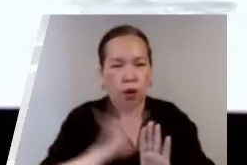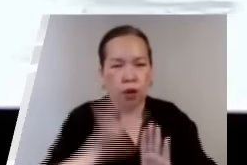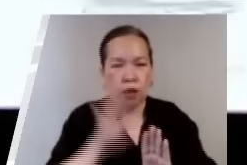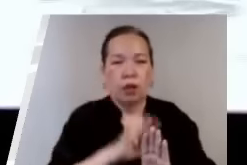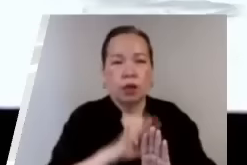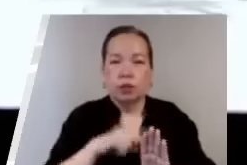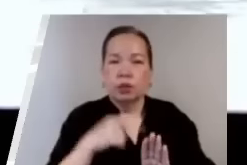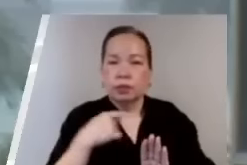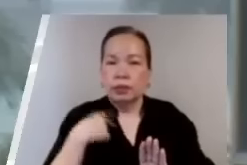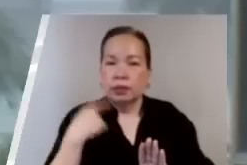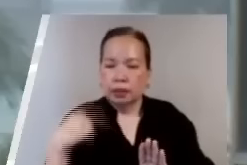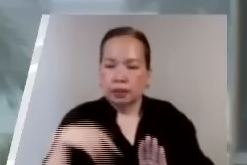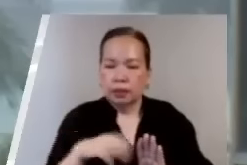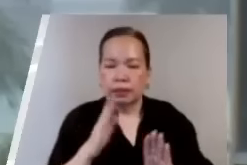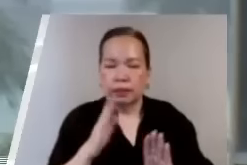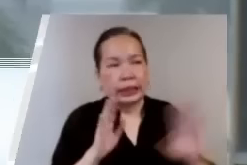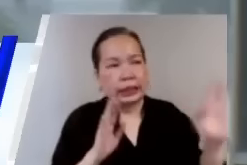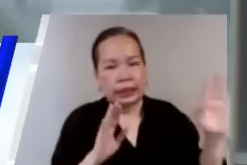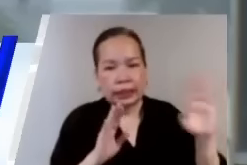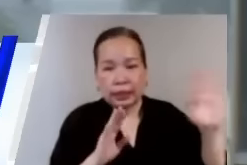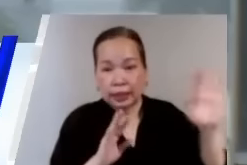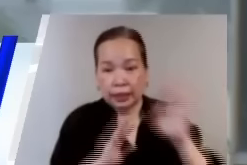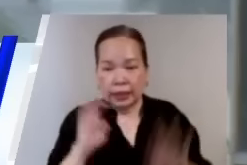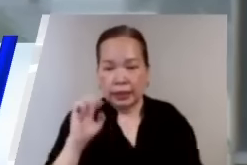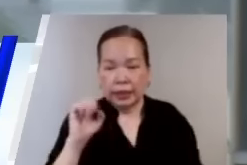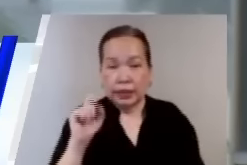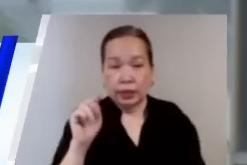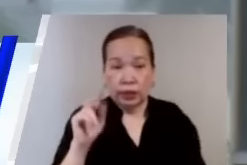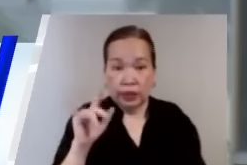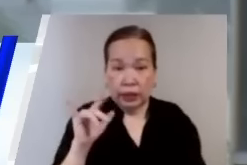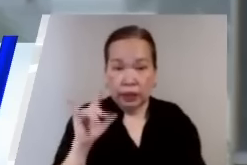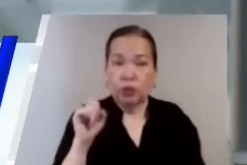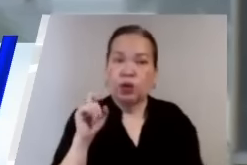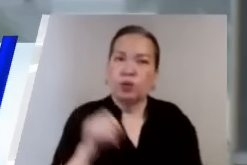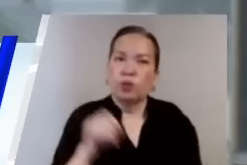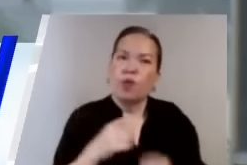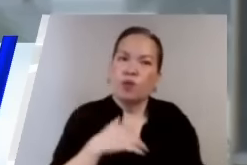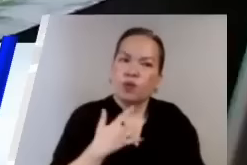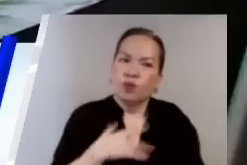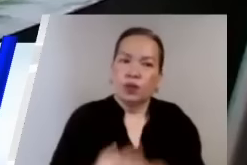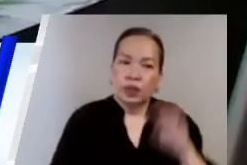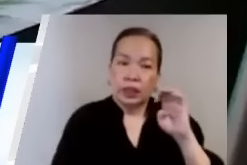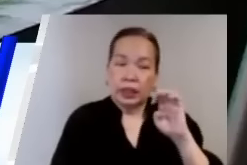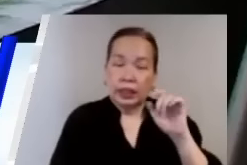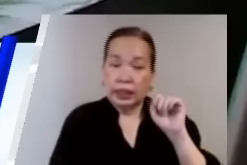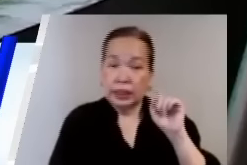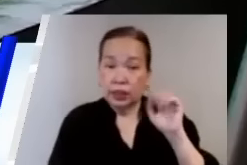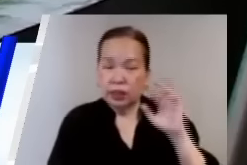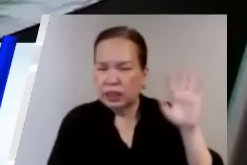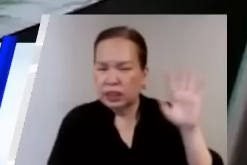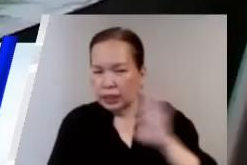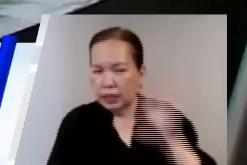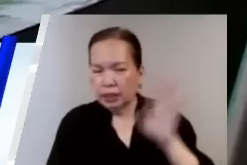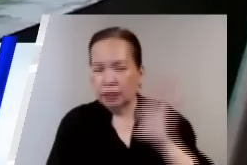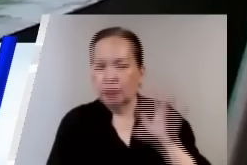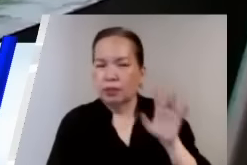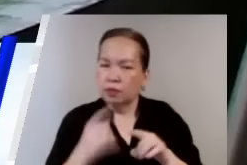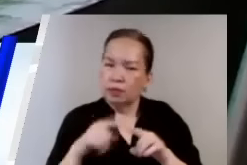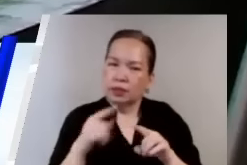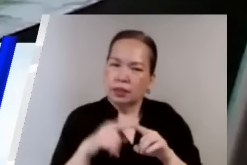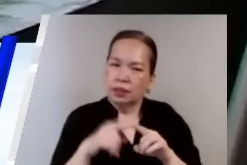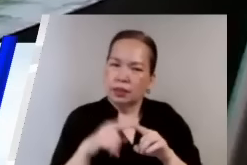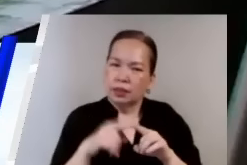nating easterlies. Kaya mas damaraw ang easterlies o mainit na hangin galing Pacific Ocean na ayon sa pag-asa ay karaniwang